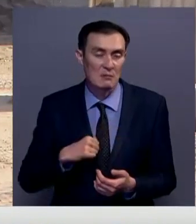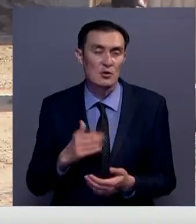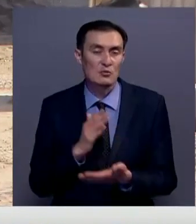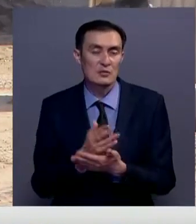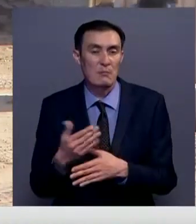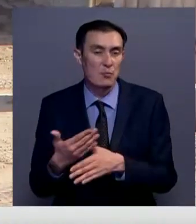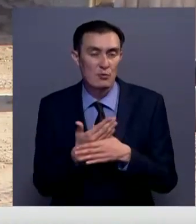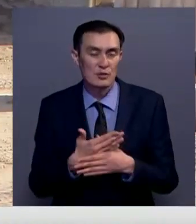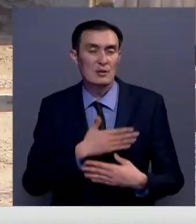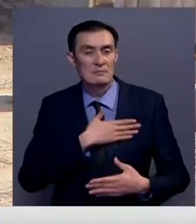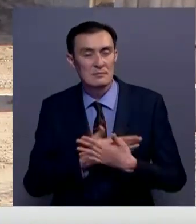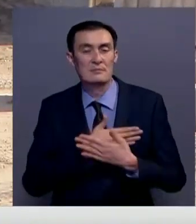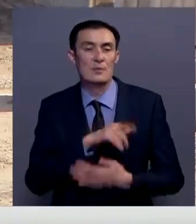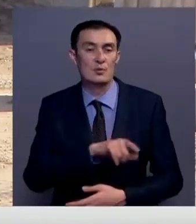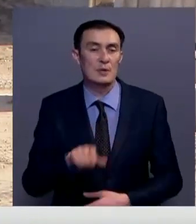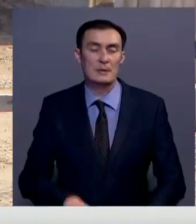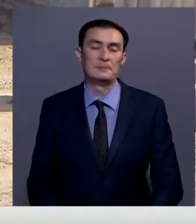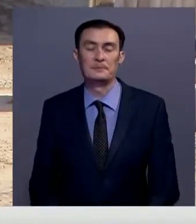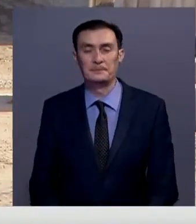помощи неравнодушных людей